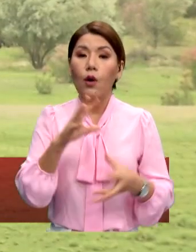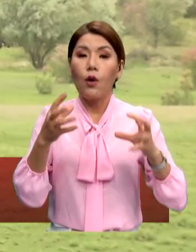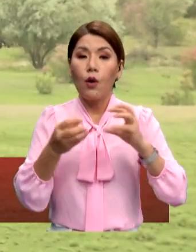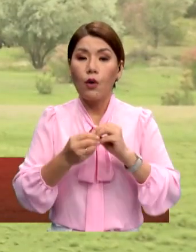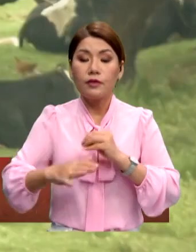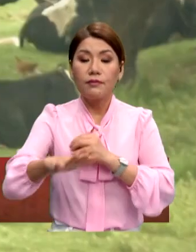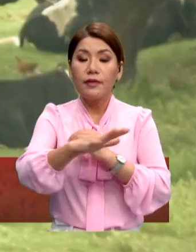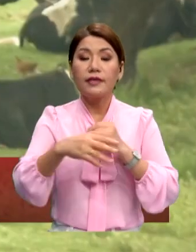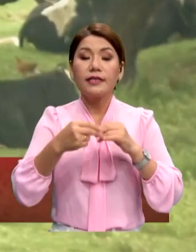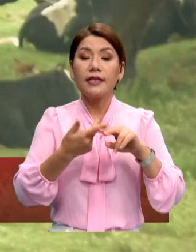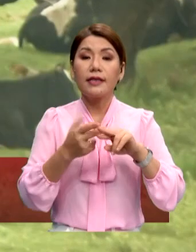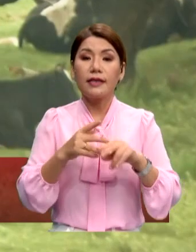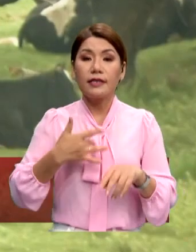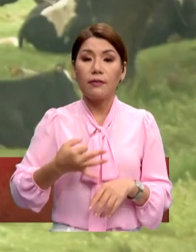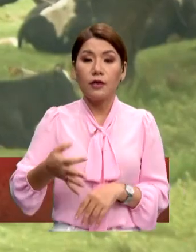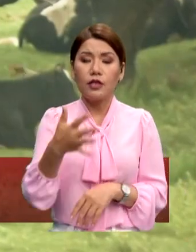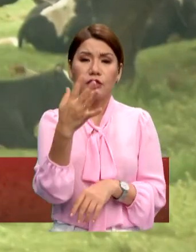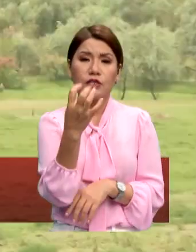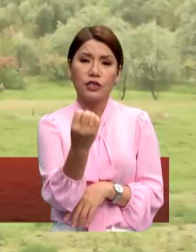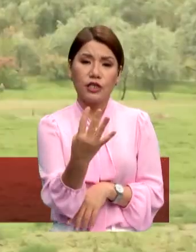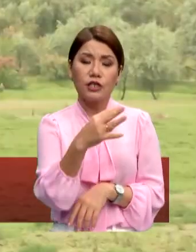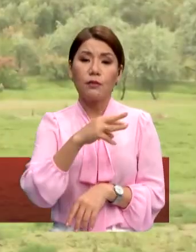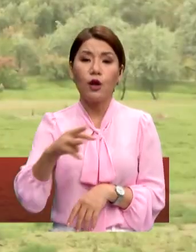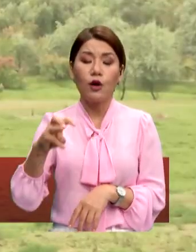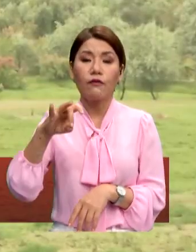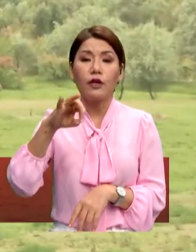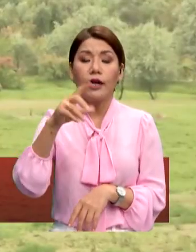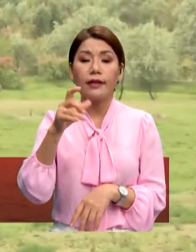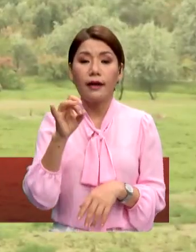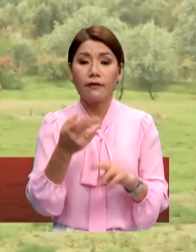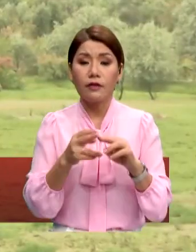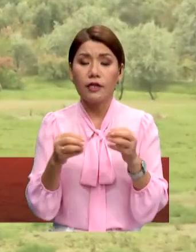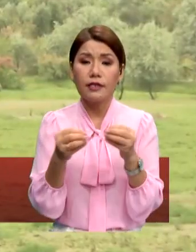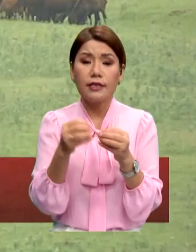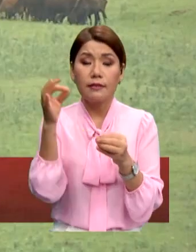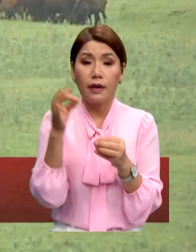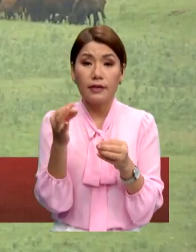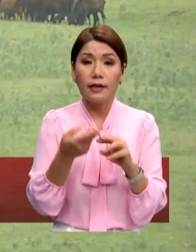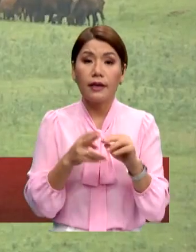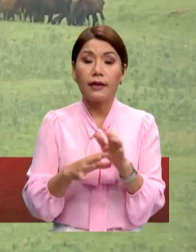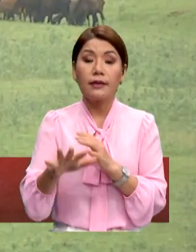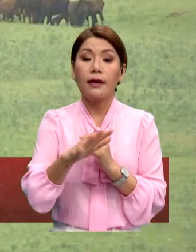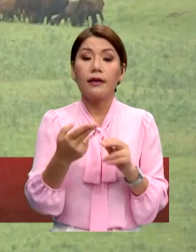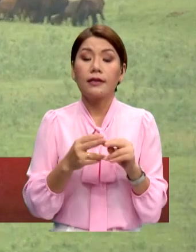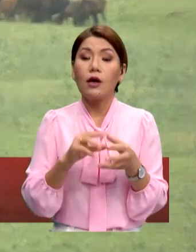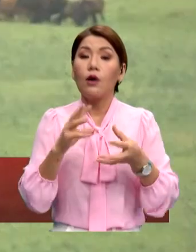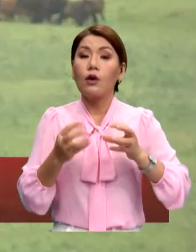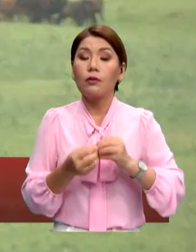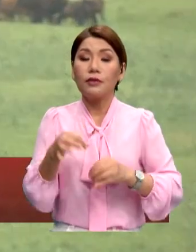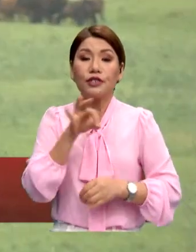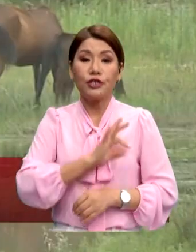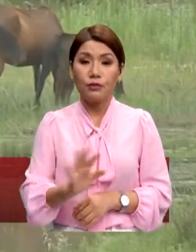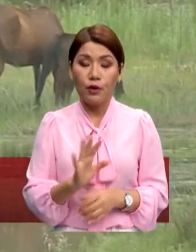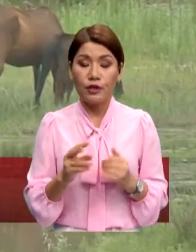площадь земель в Жамбылской области порядка 14 миллионов гектаров, при этом около 10% от всей территории составляют